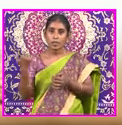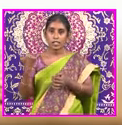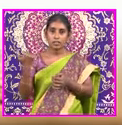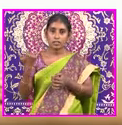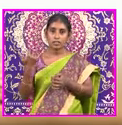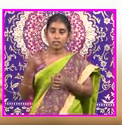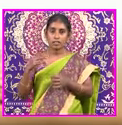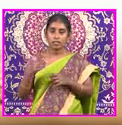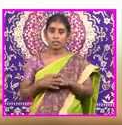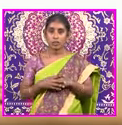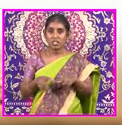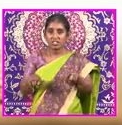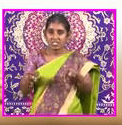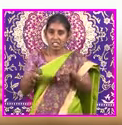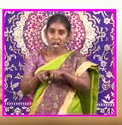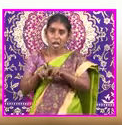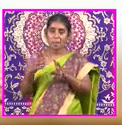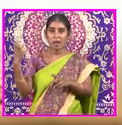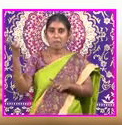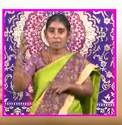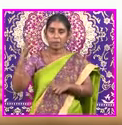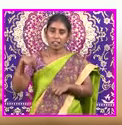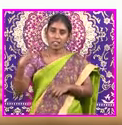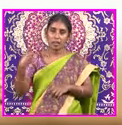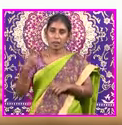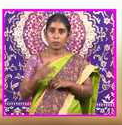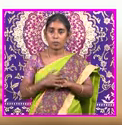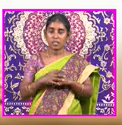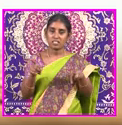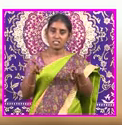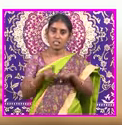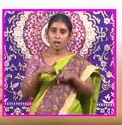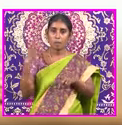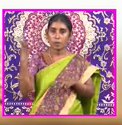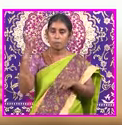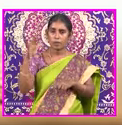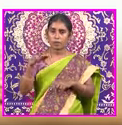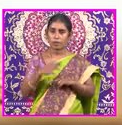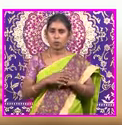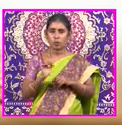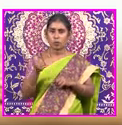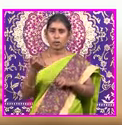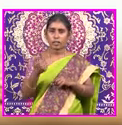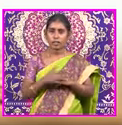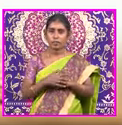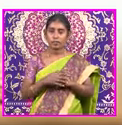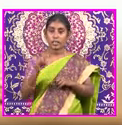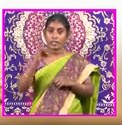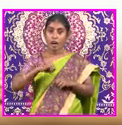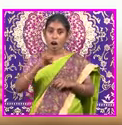இந்த 6 நகரங்களுமே கடற்பகுதியில் அமைந்துள்ளது, கடற்பகுதிக்கு அருகில் அமைந்துள்ளதால் இந்த